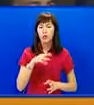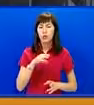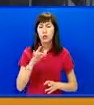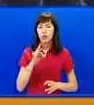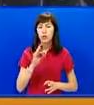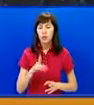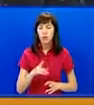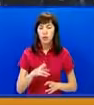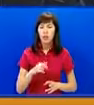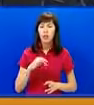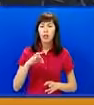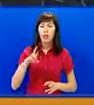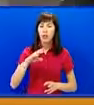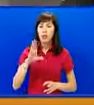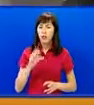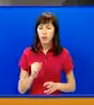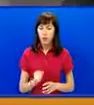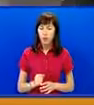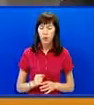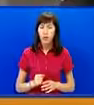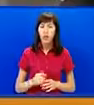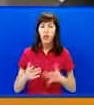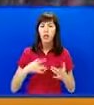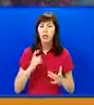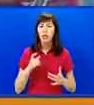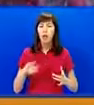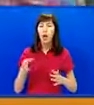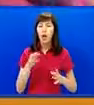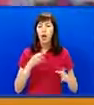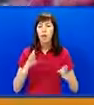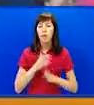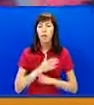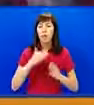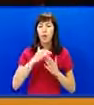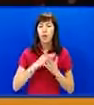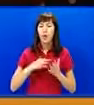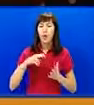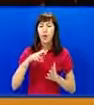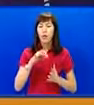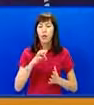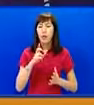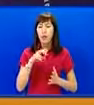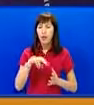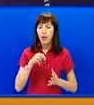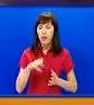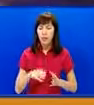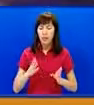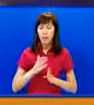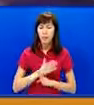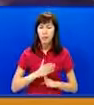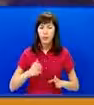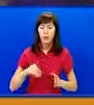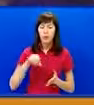областной филармонии имени Шамши Калдаякова, симфонический оркестр областного театра оперы и балета. Вместе с тем на